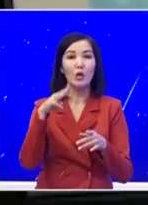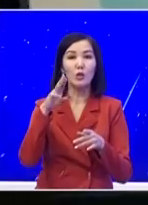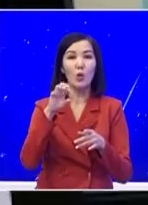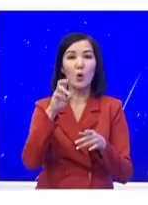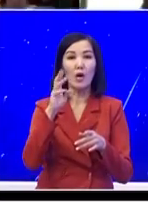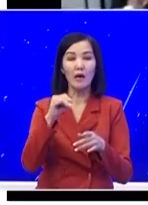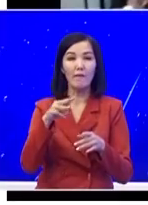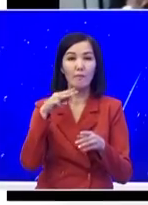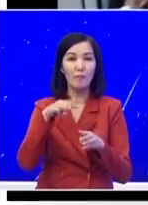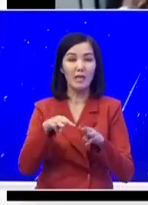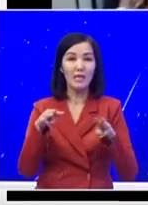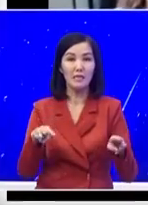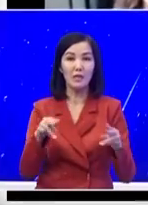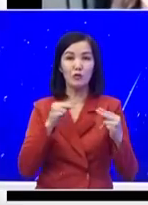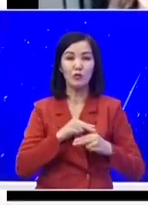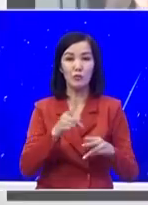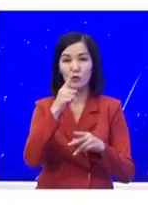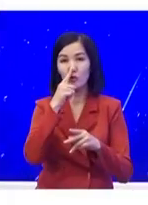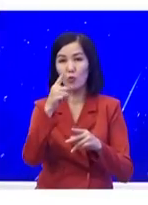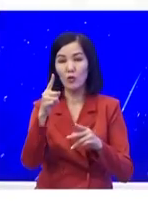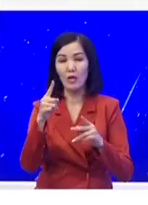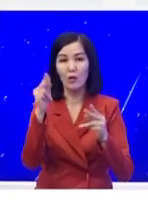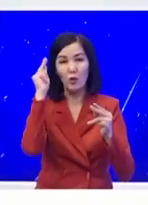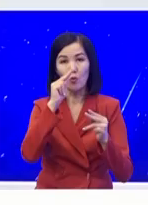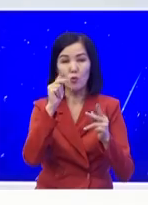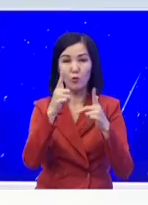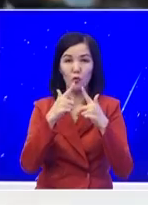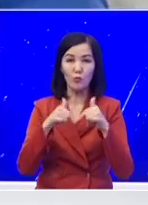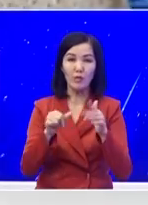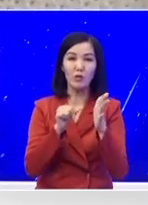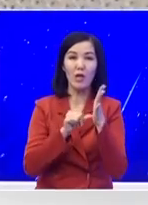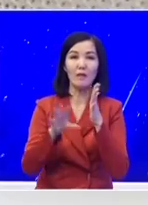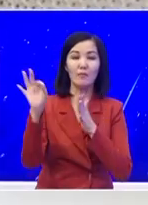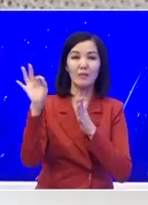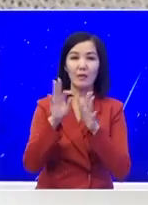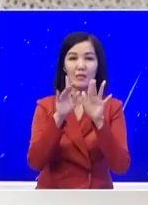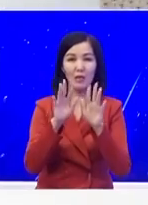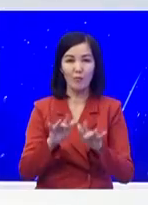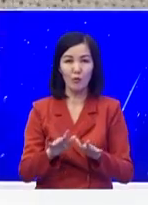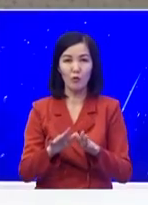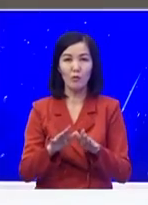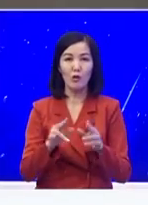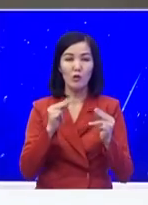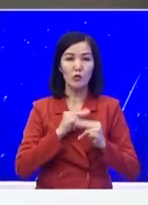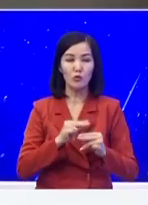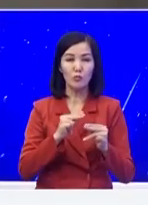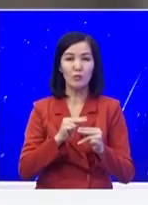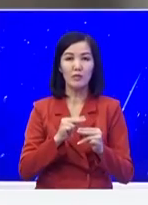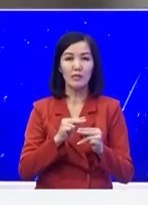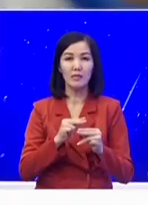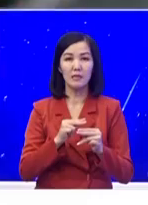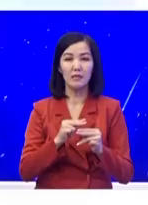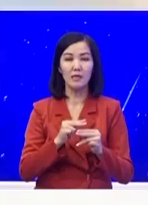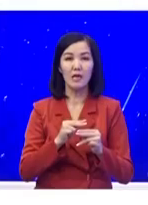Тоқаев министрліктің онлайн оқытуды ұйымдастыруына күмән келтіріп, республика мектептеріндегі 60%